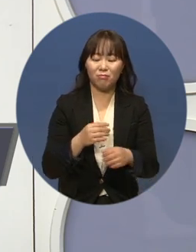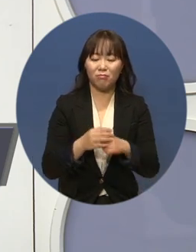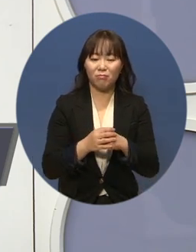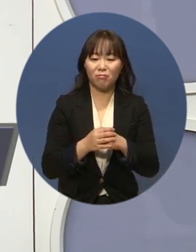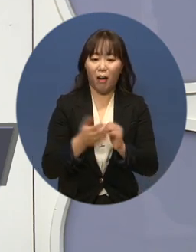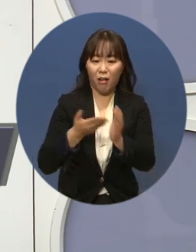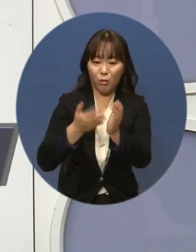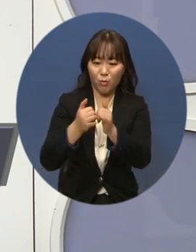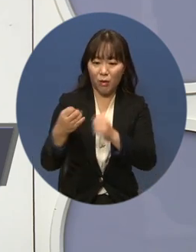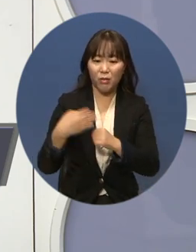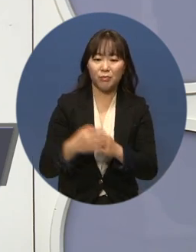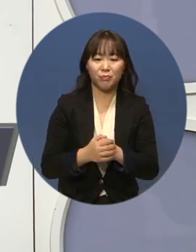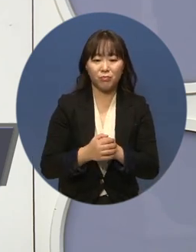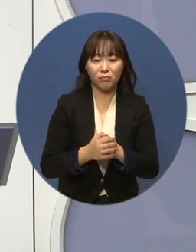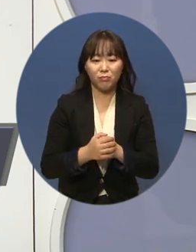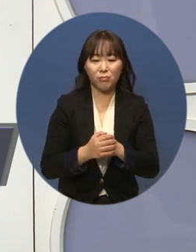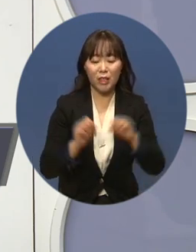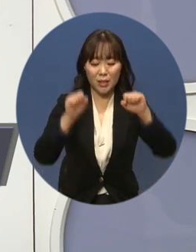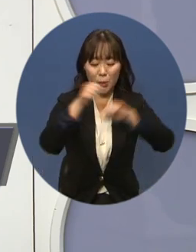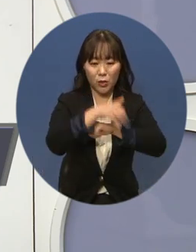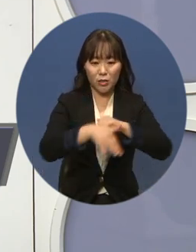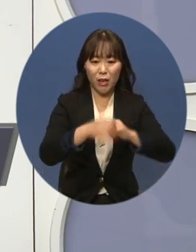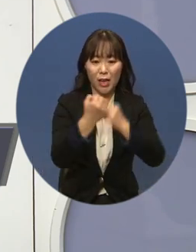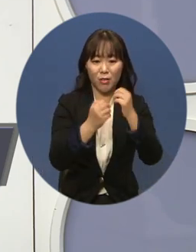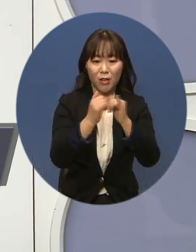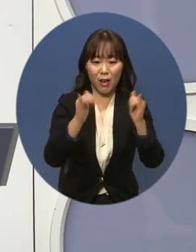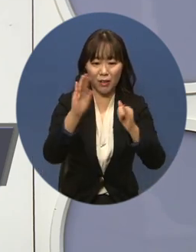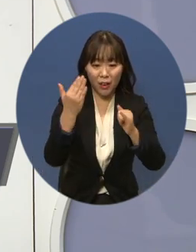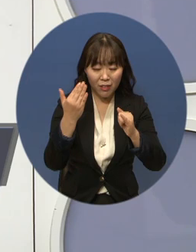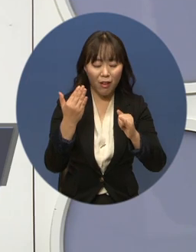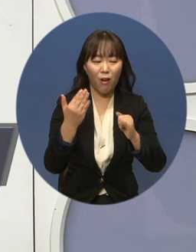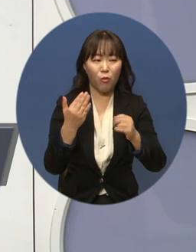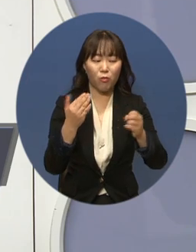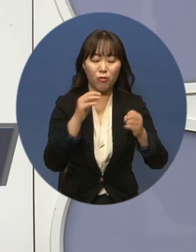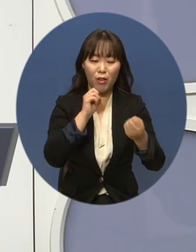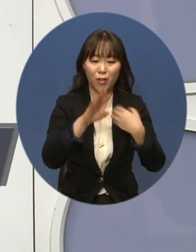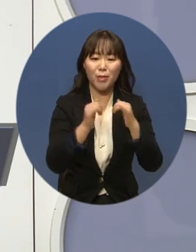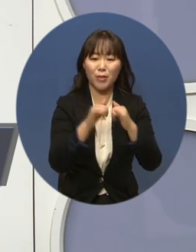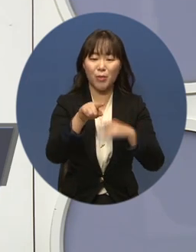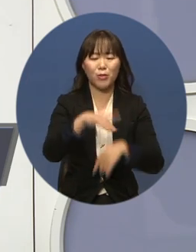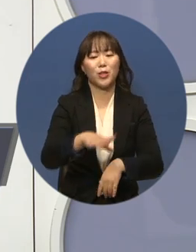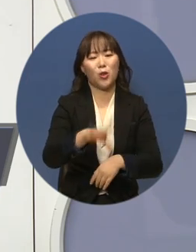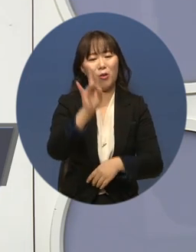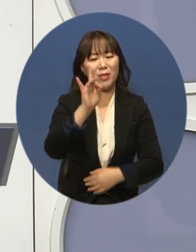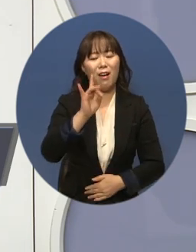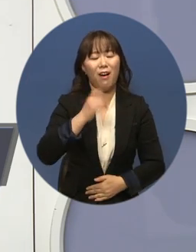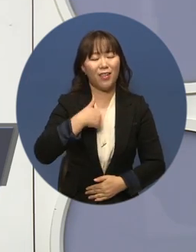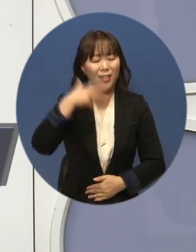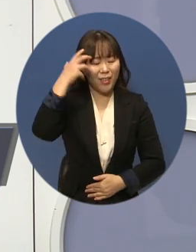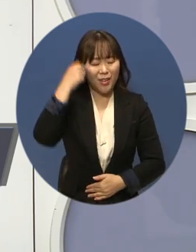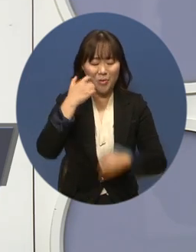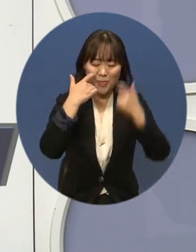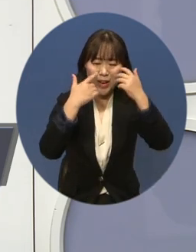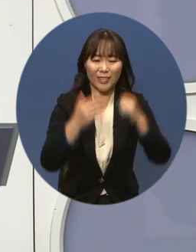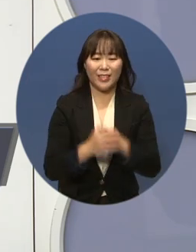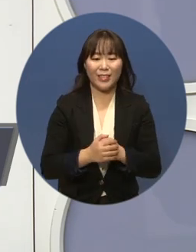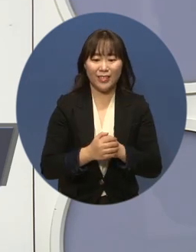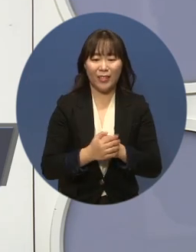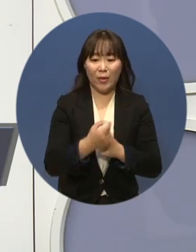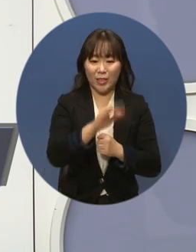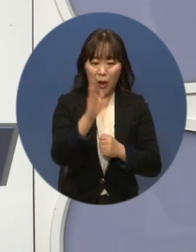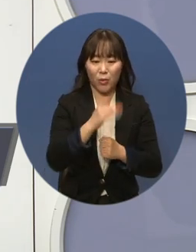중에서 스포츠 해설가 되겠다는 학생은 김 군이 처음이다 이랬던 기억이 지금도 생생하는데요. 사실 그렇게 안 되고